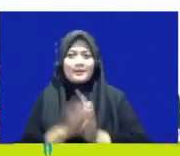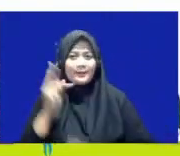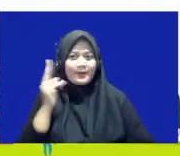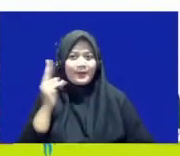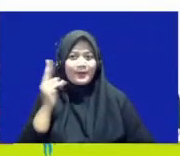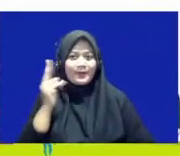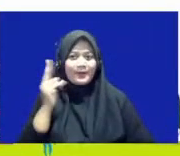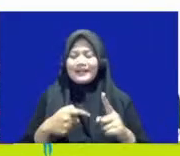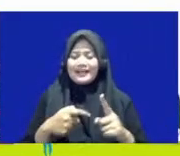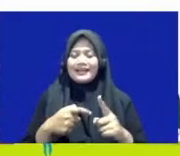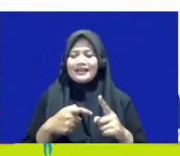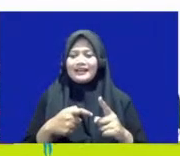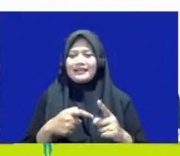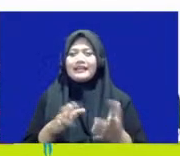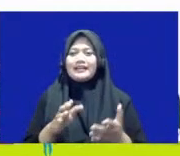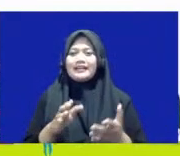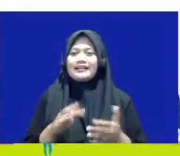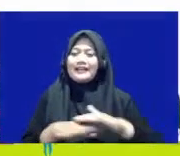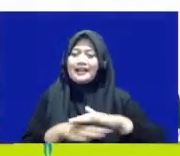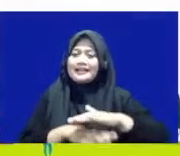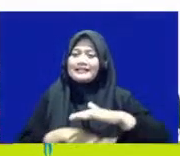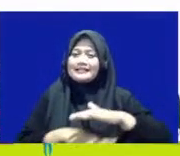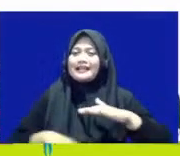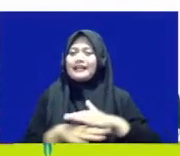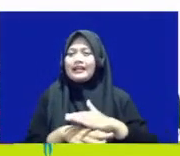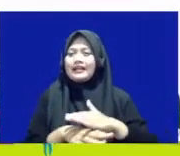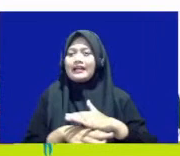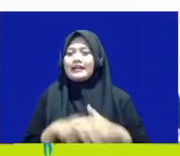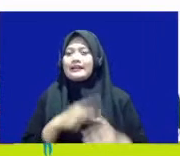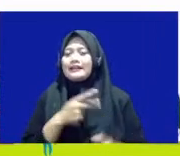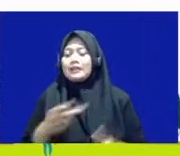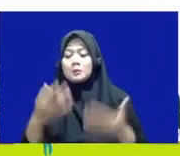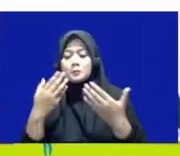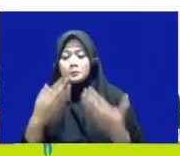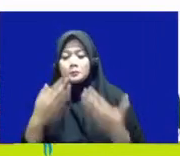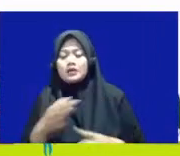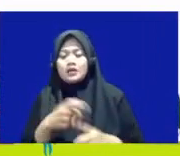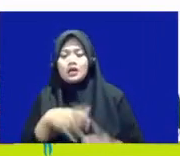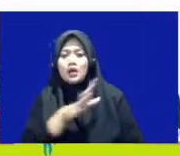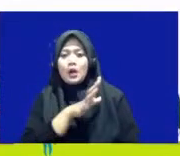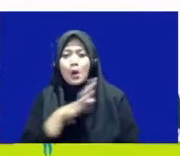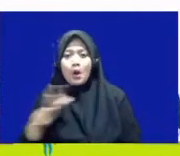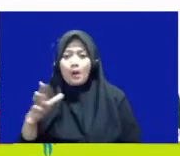dasarnya ya kita sudah sejak lama